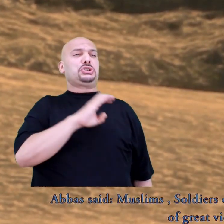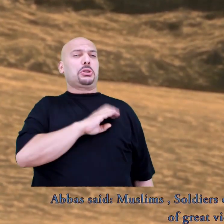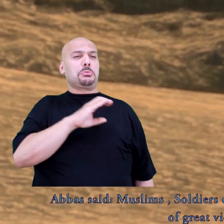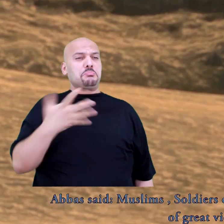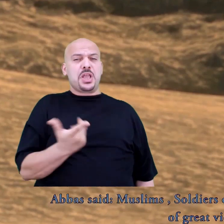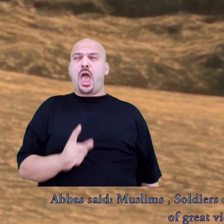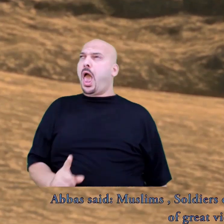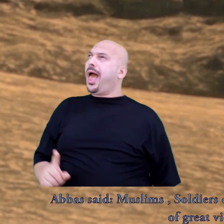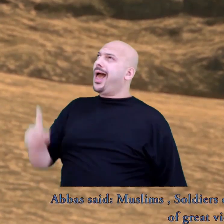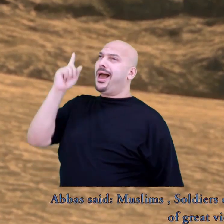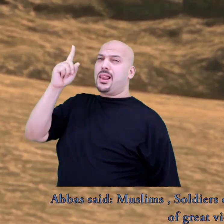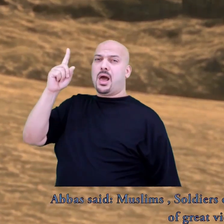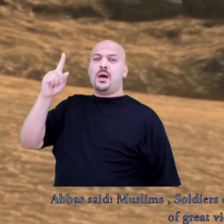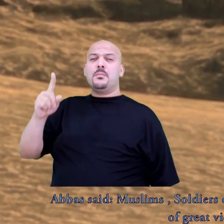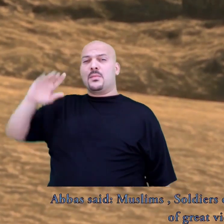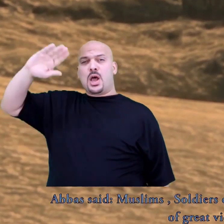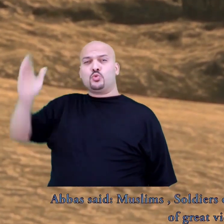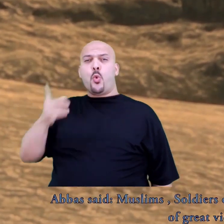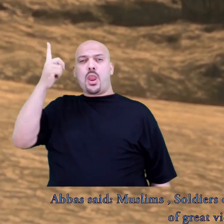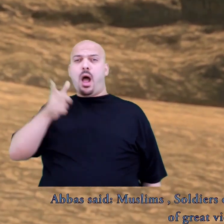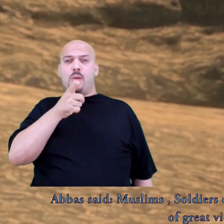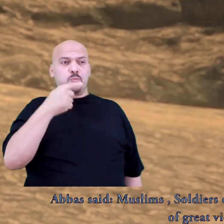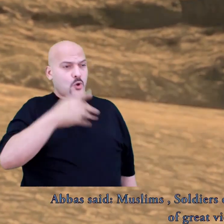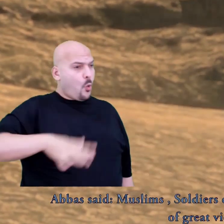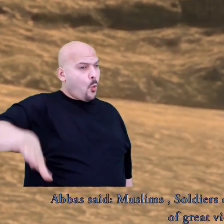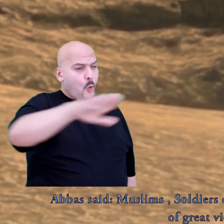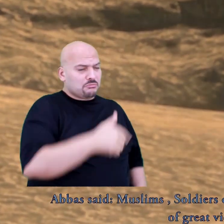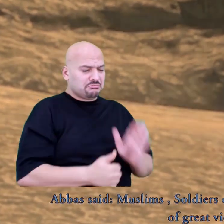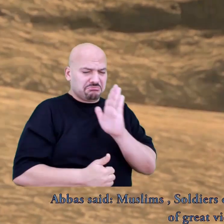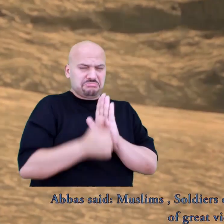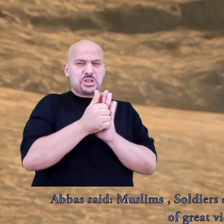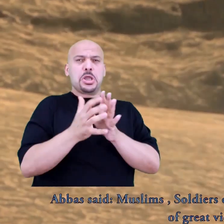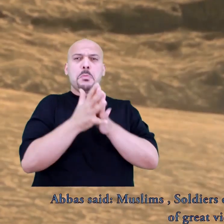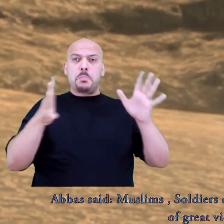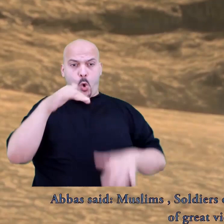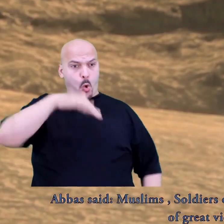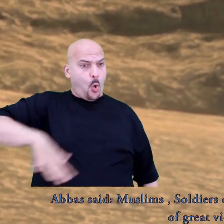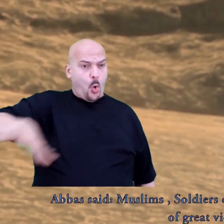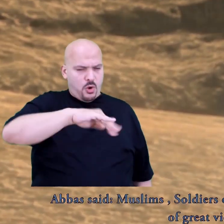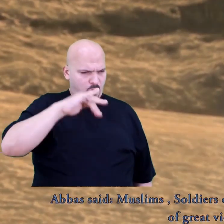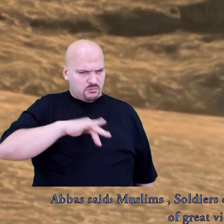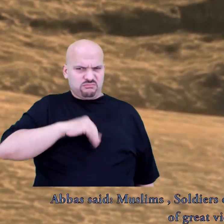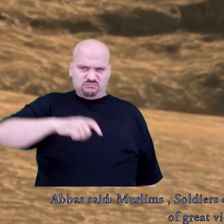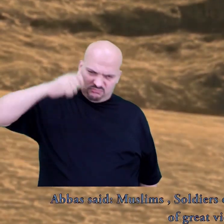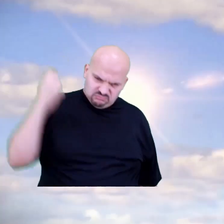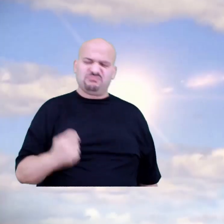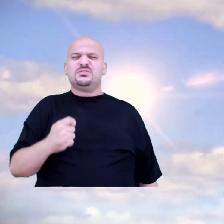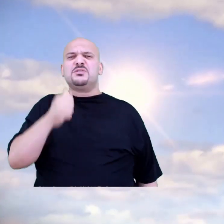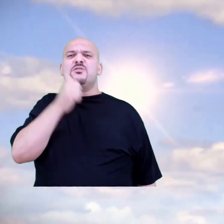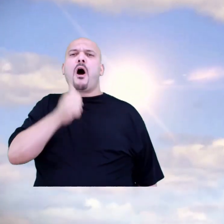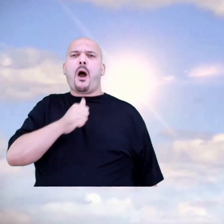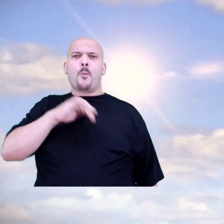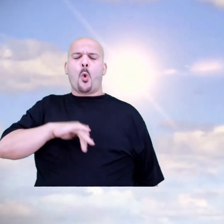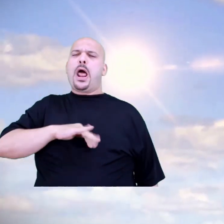الله يبشركم بنصر كبير إن جلدتم وكنتم من الصابرين.